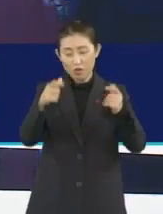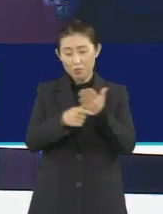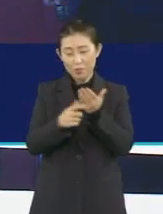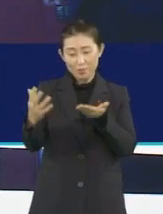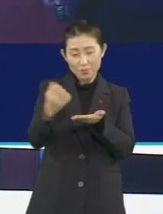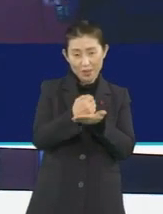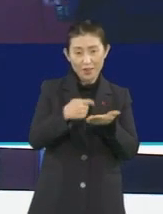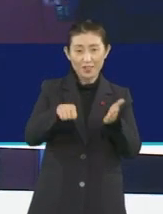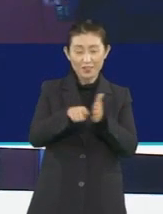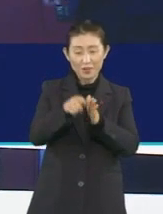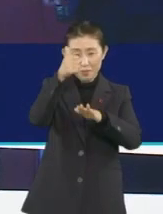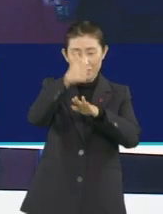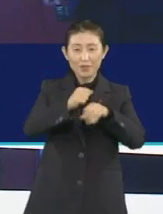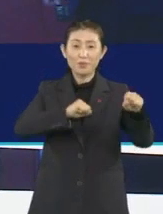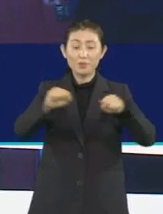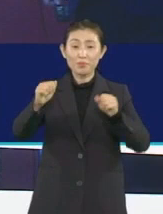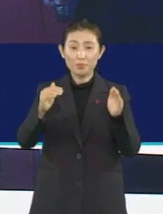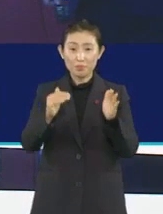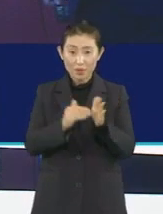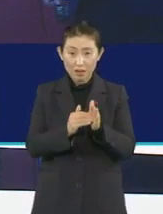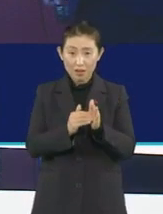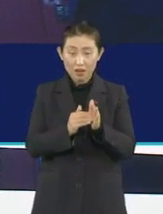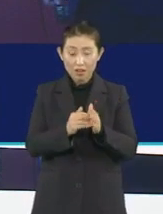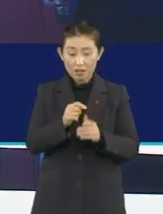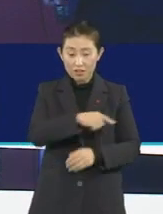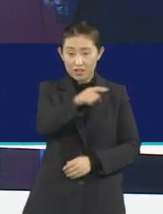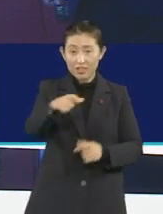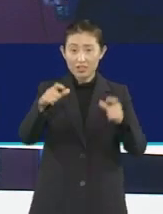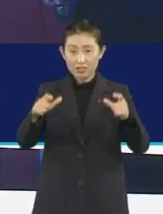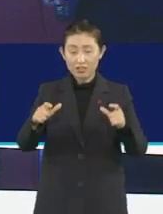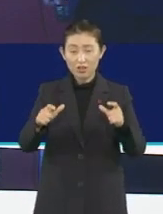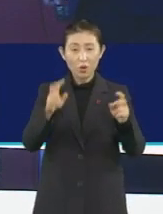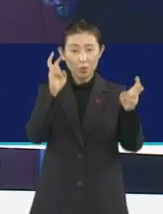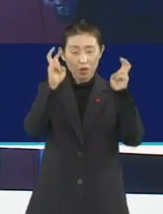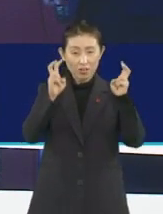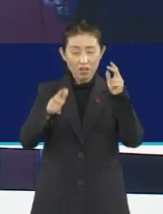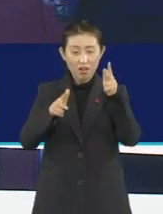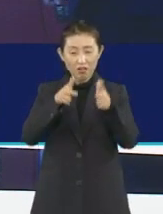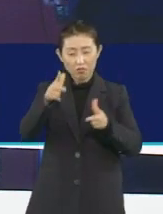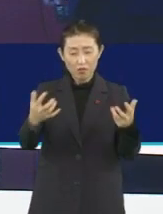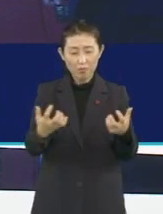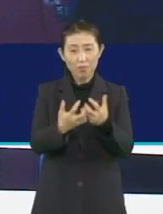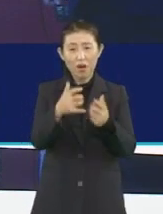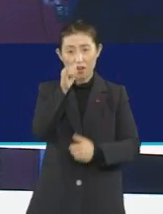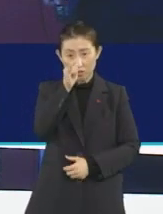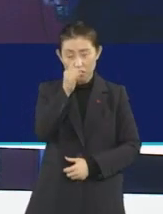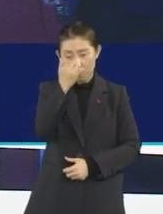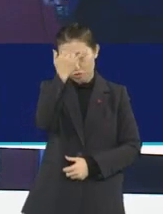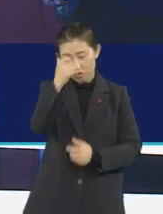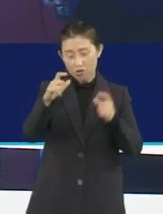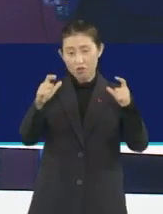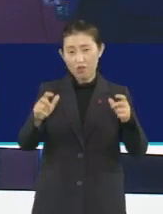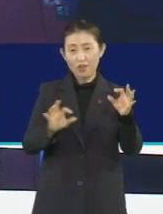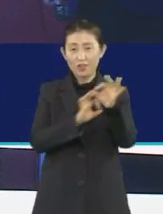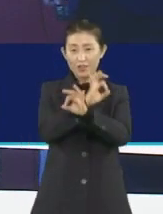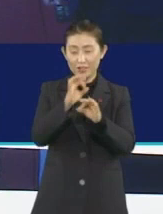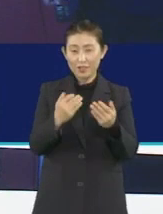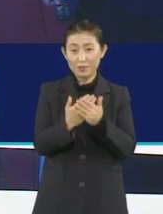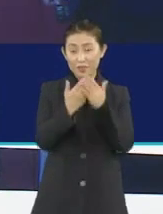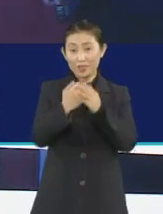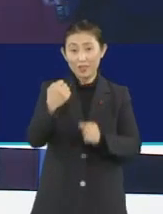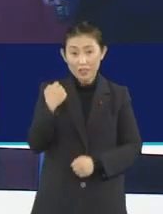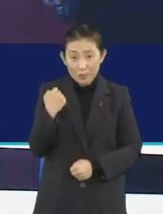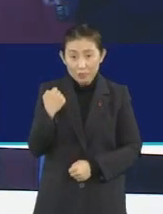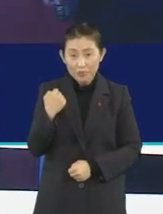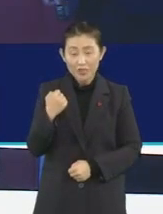잡게 일정을 마무리했습니다 특히 많은 기업이 입주해 충청권 경제 거점 으로 성장하고 있는 이 지역 특성을 감안해서